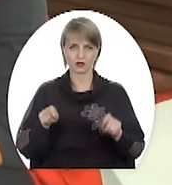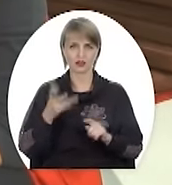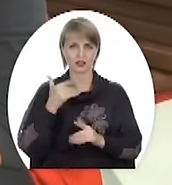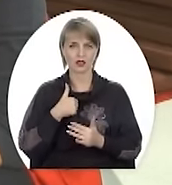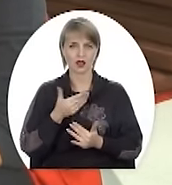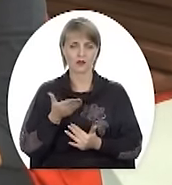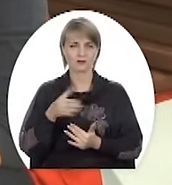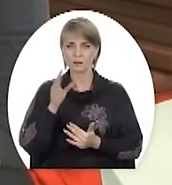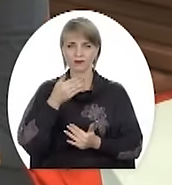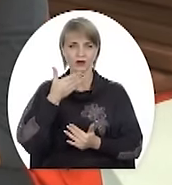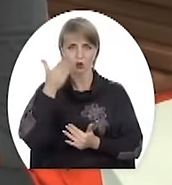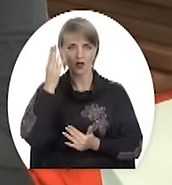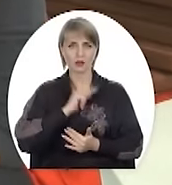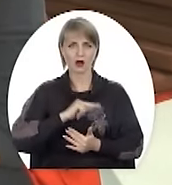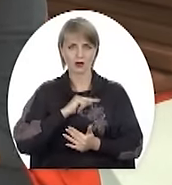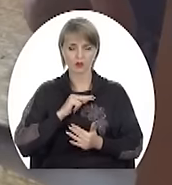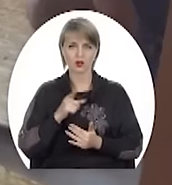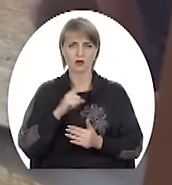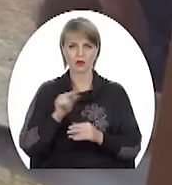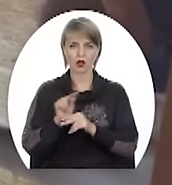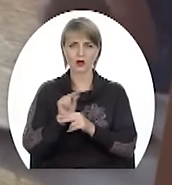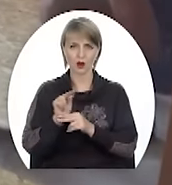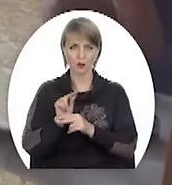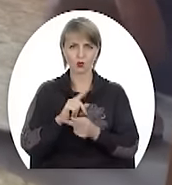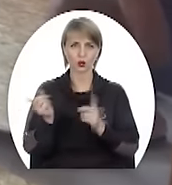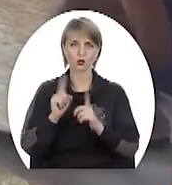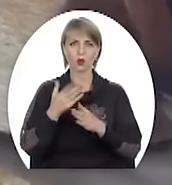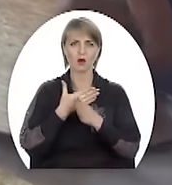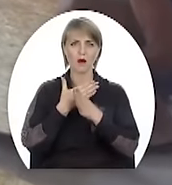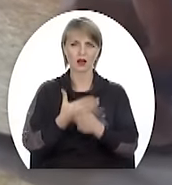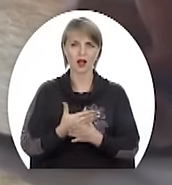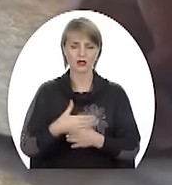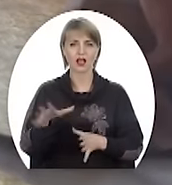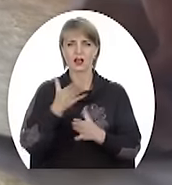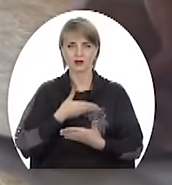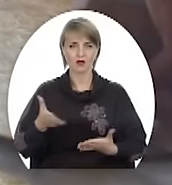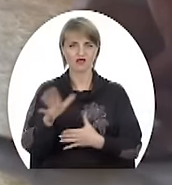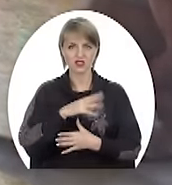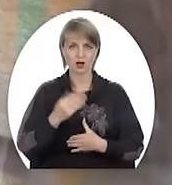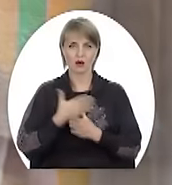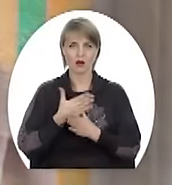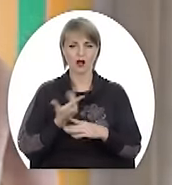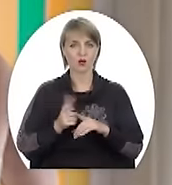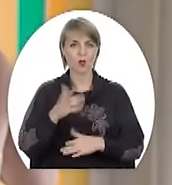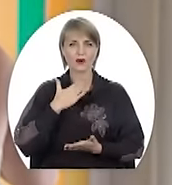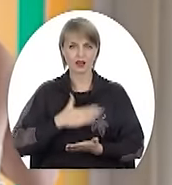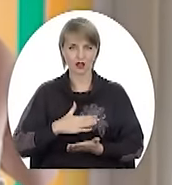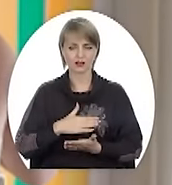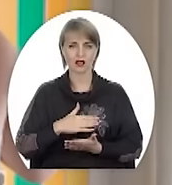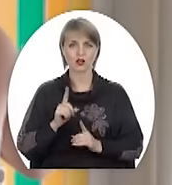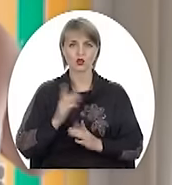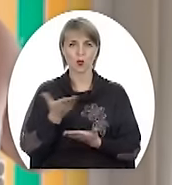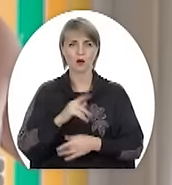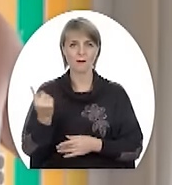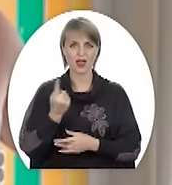я, скажем, лето все, мы протрудились здесь, мы делали этот ремонт, то есть друг другу помогали, то есть нам все помогали. Это очень